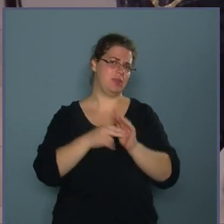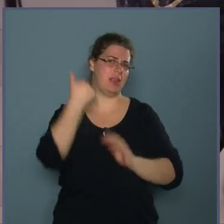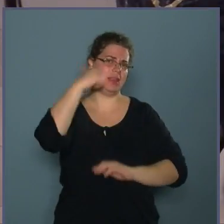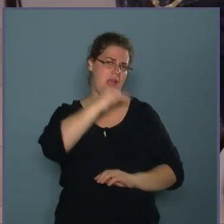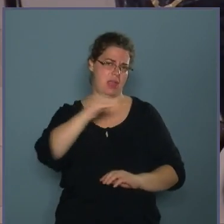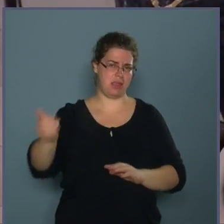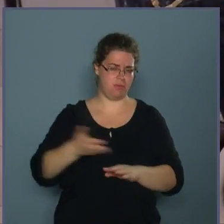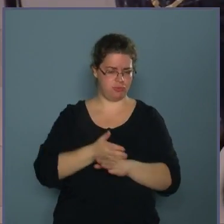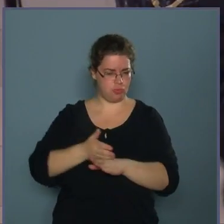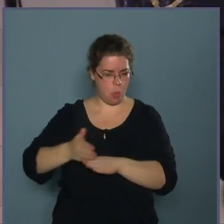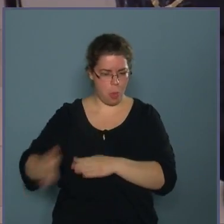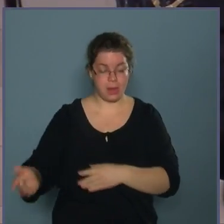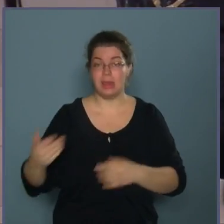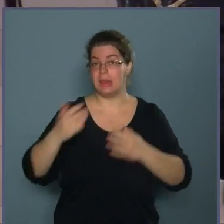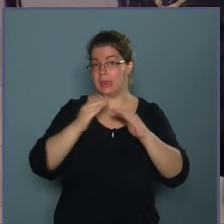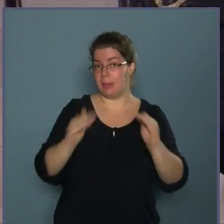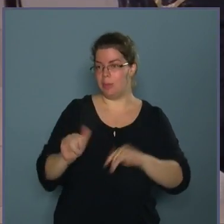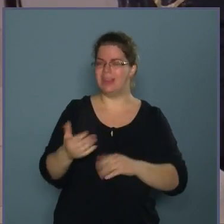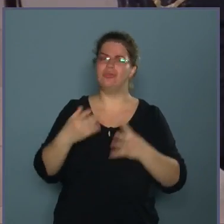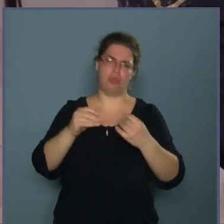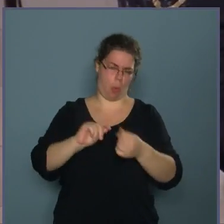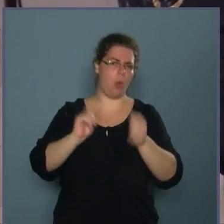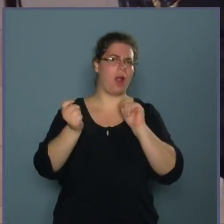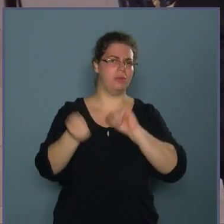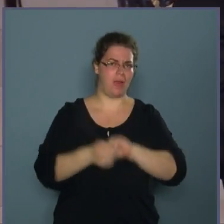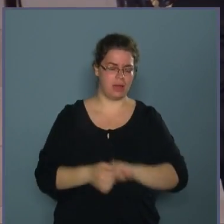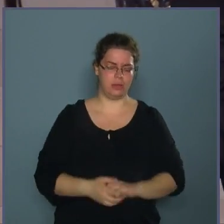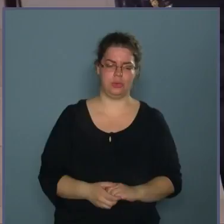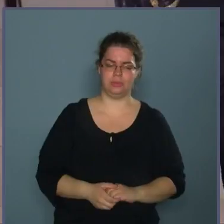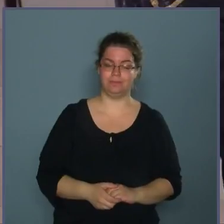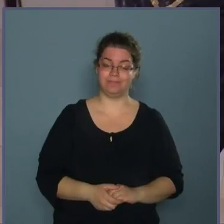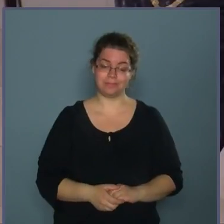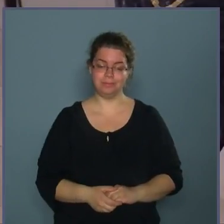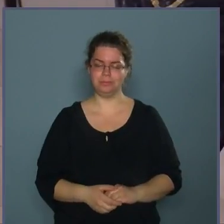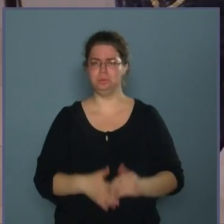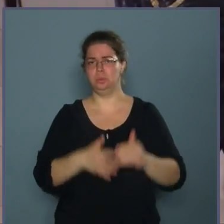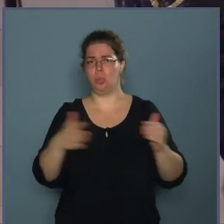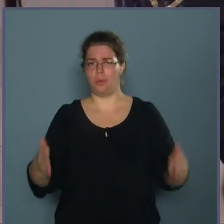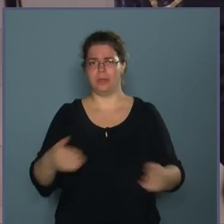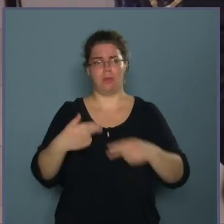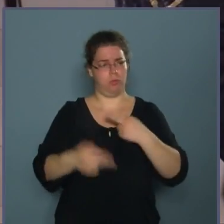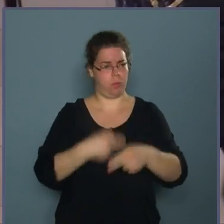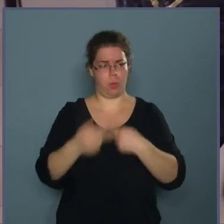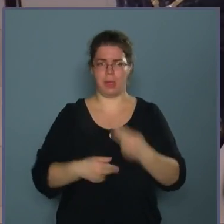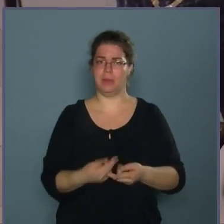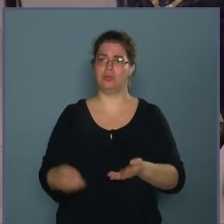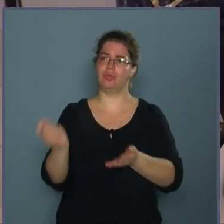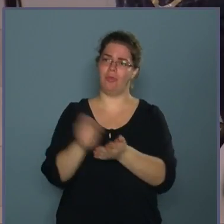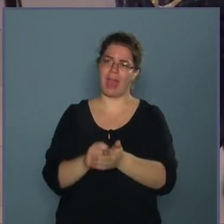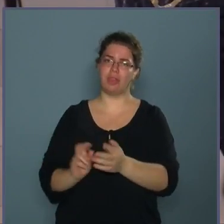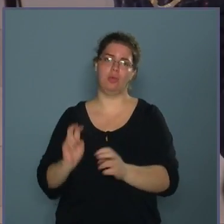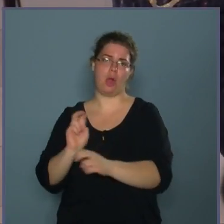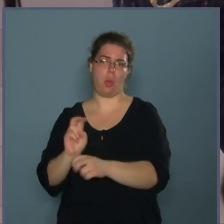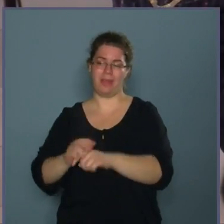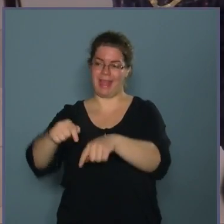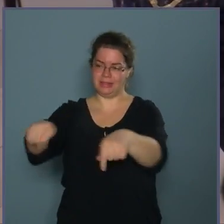év során az épület is sokat változott. Bővítették folyamatosan, vásároltak